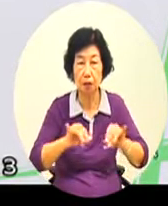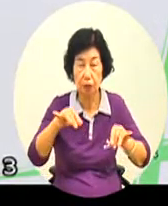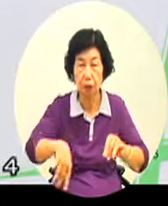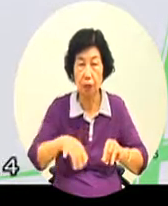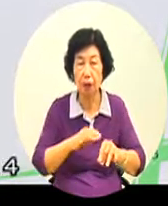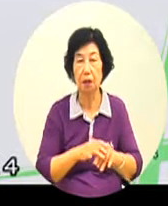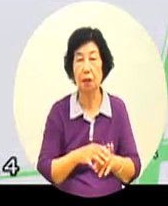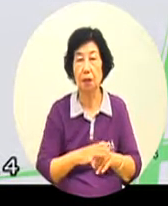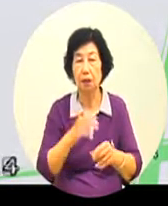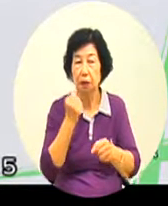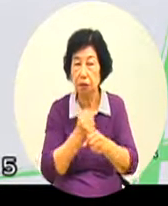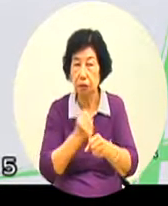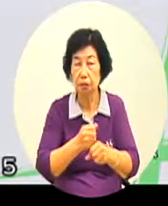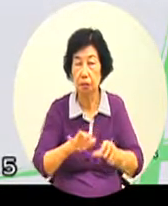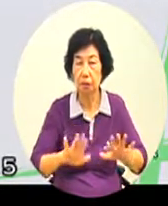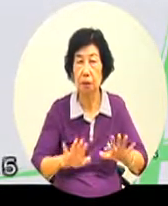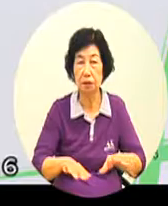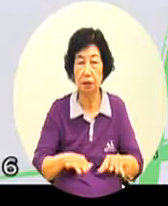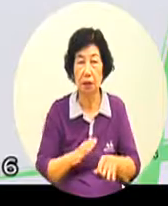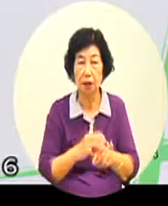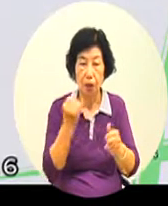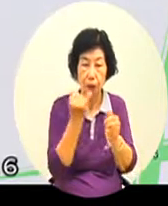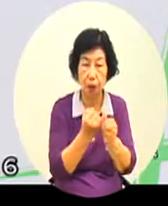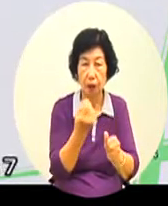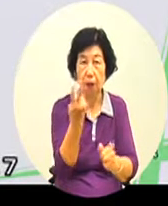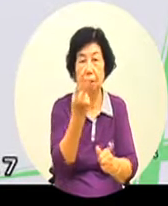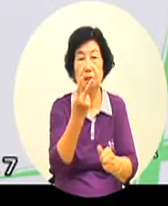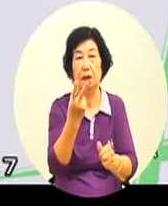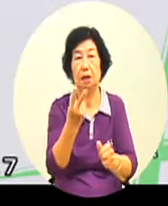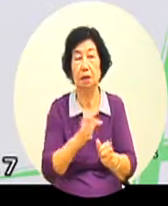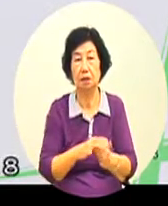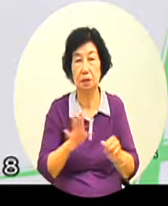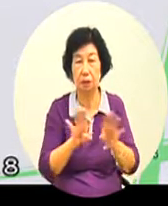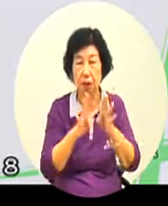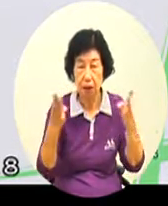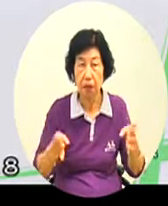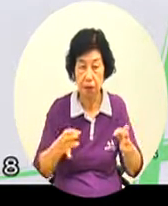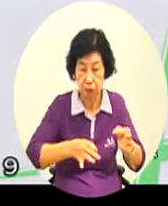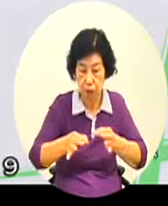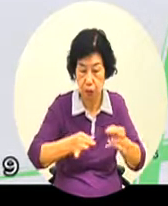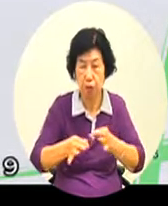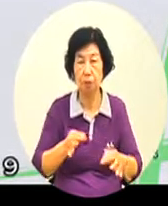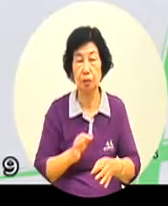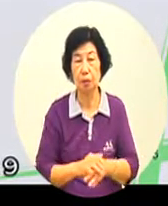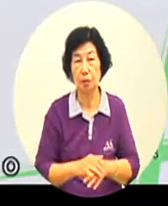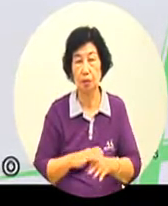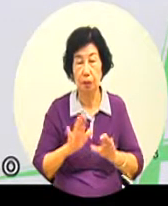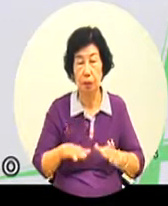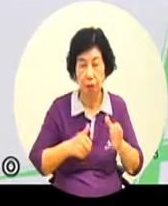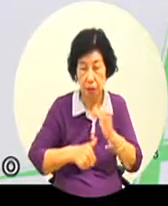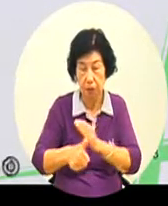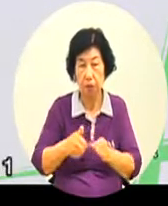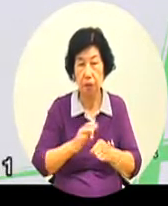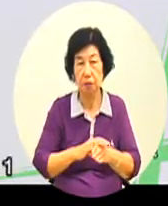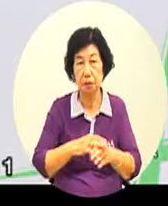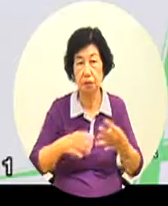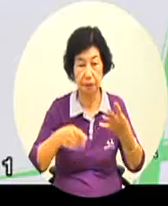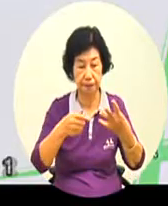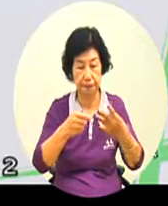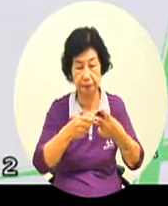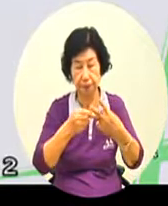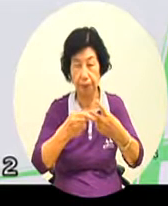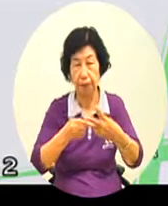年轻人到这个区域来开店哈。那现在已经进入到第三个阶段。那